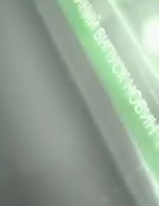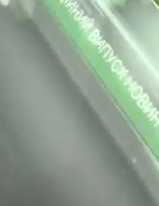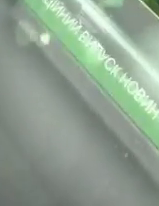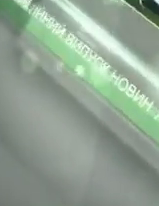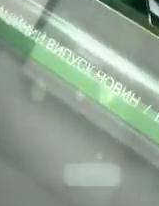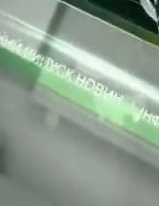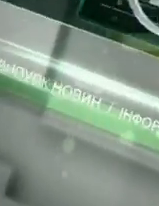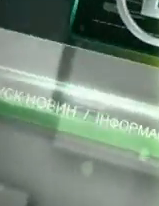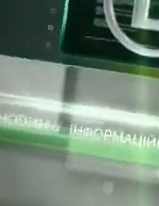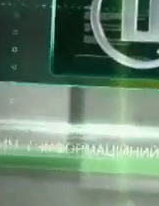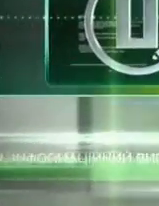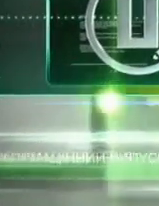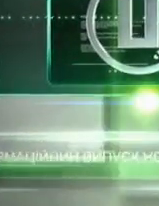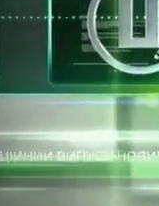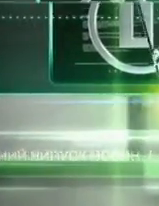Музика